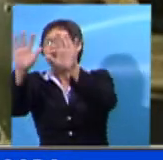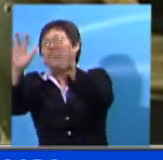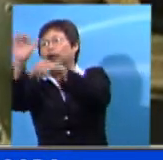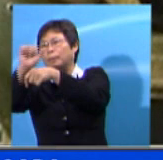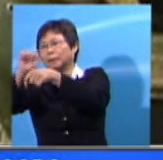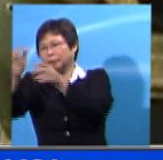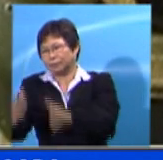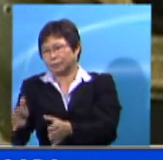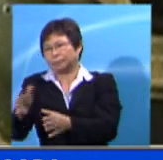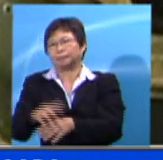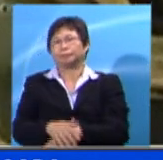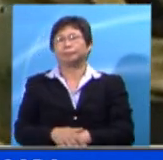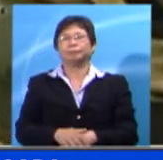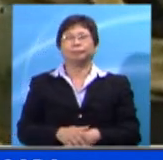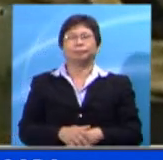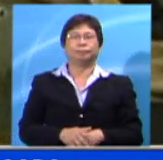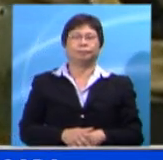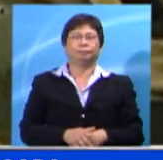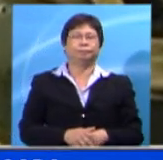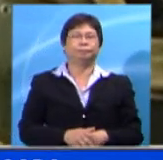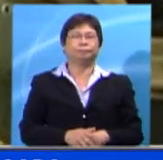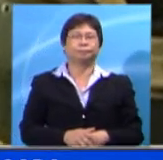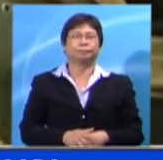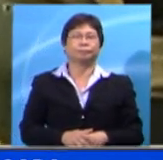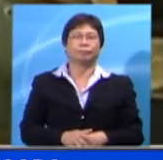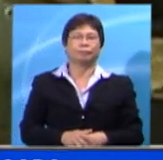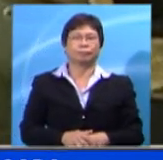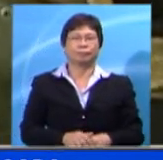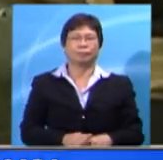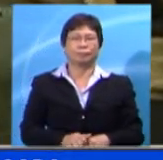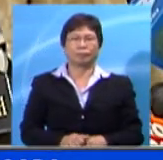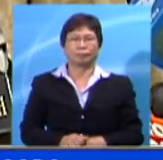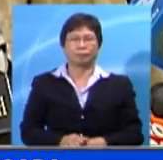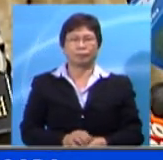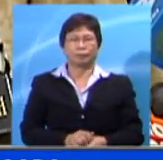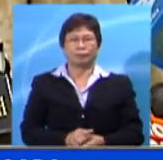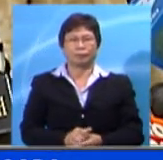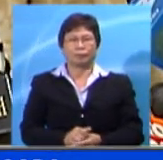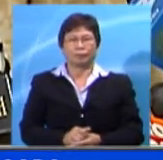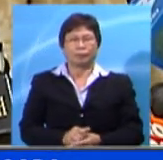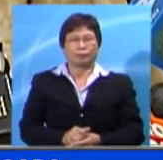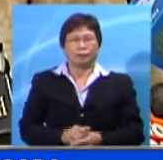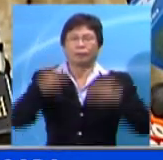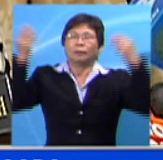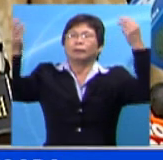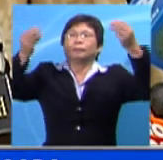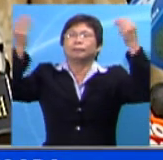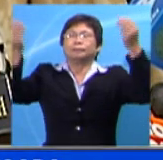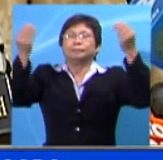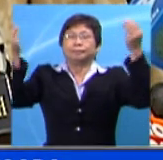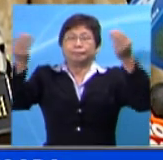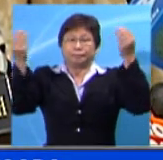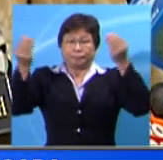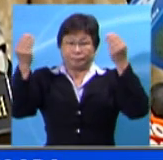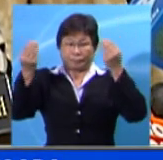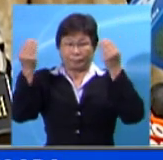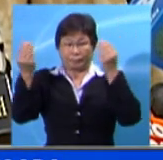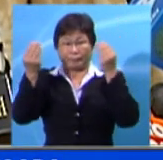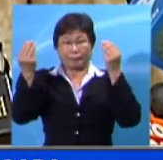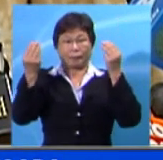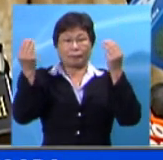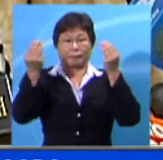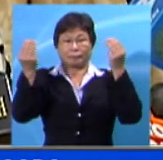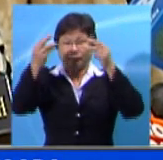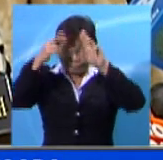anak kapal untuk Majlis